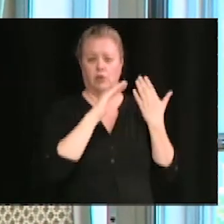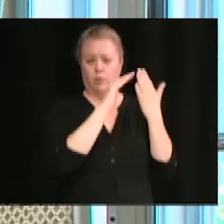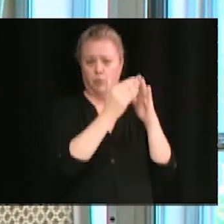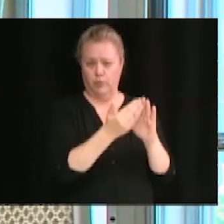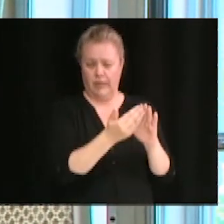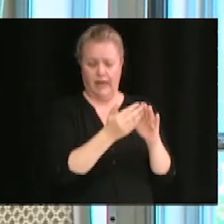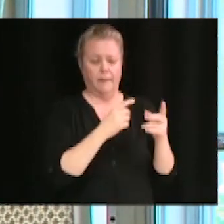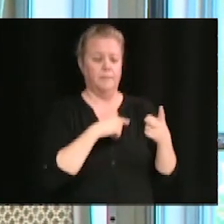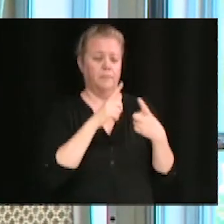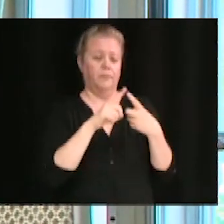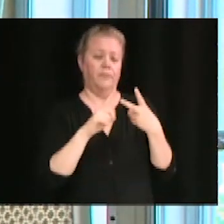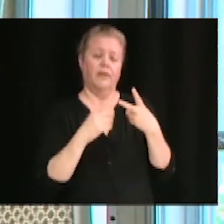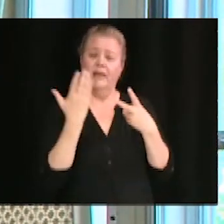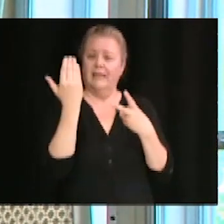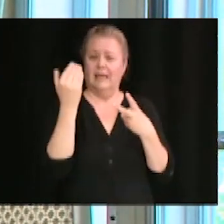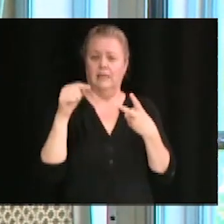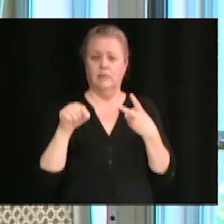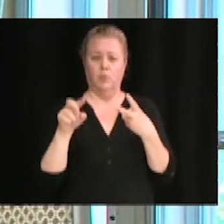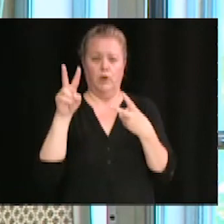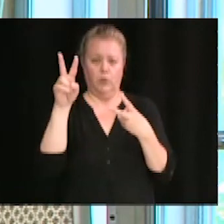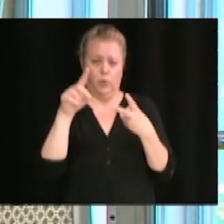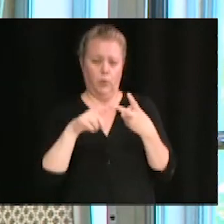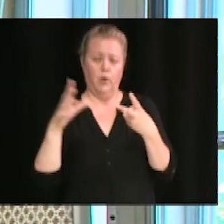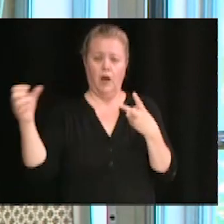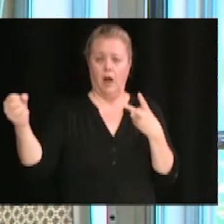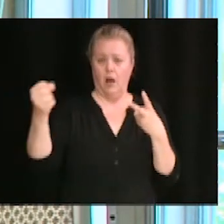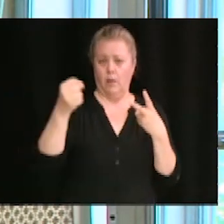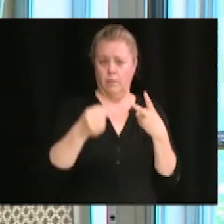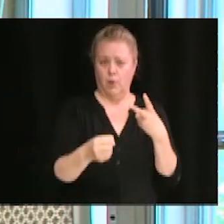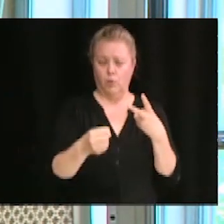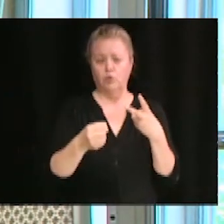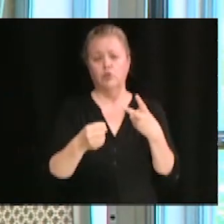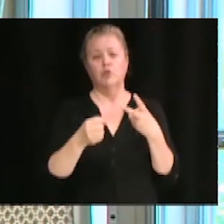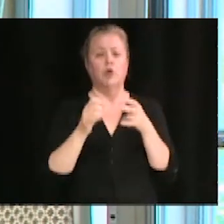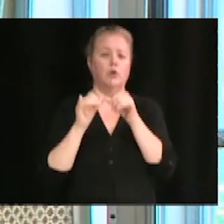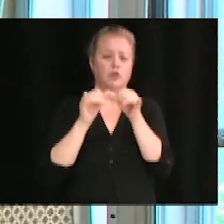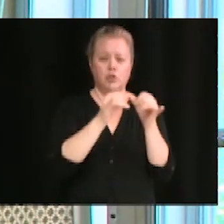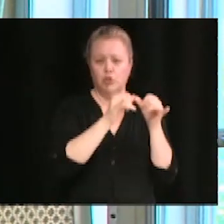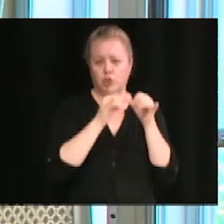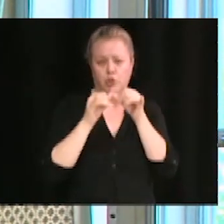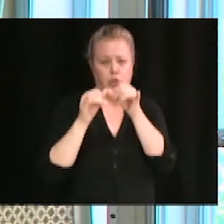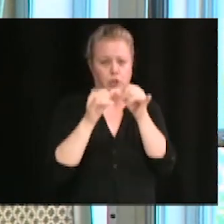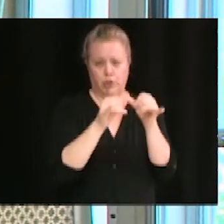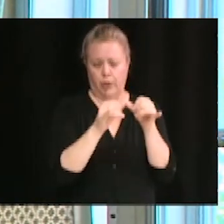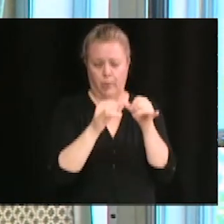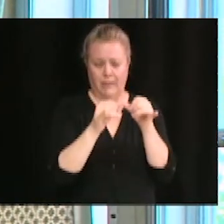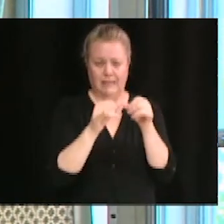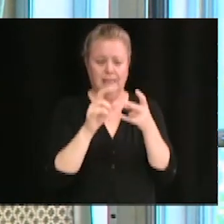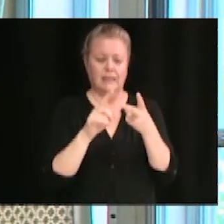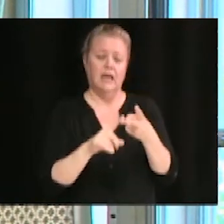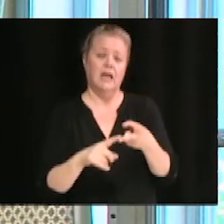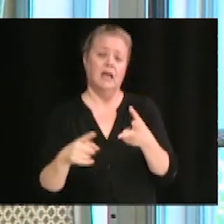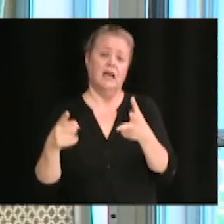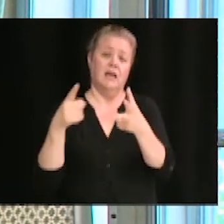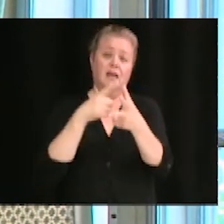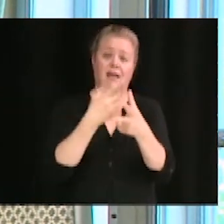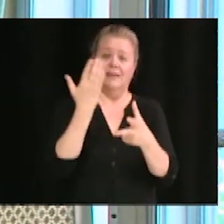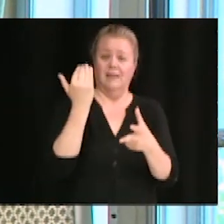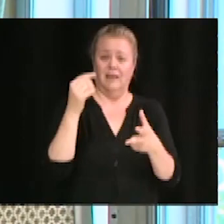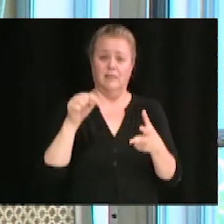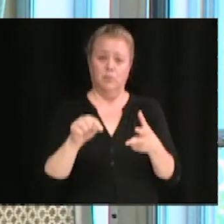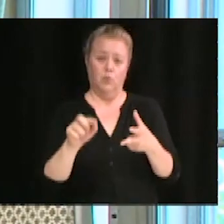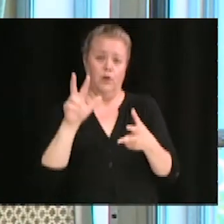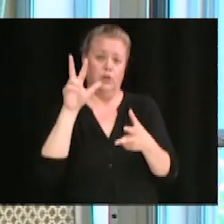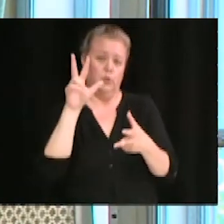À 15.2, embauche d'un géomaticien. Et à 15.3,